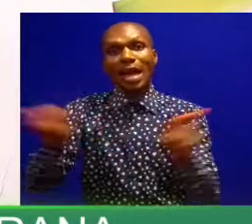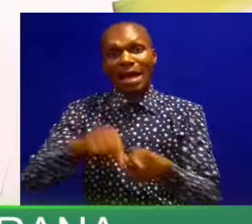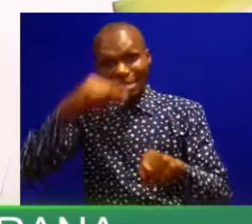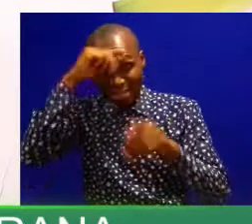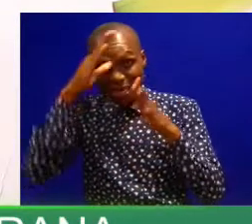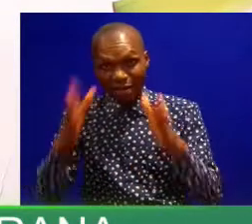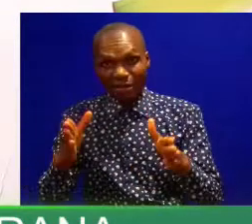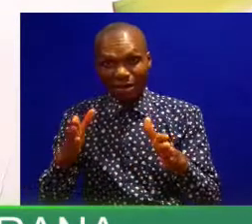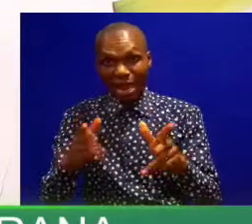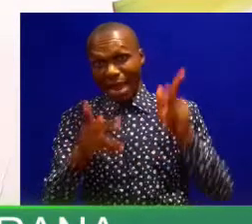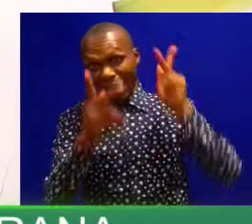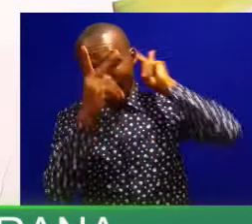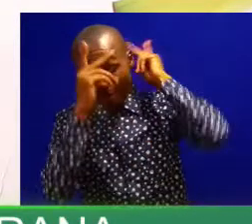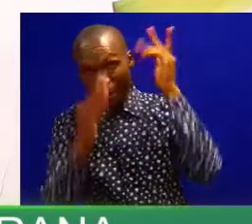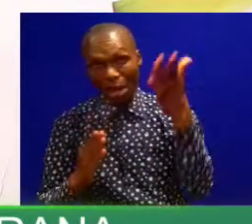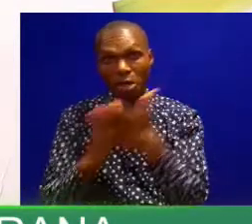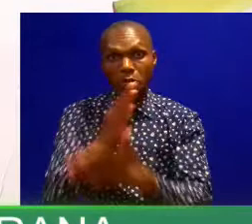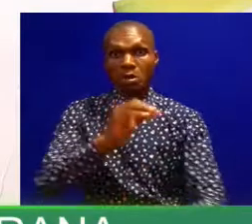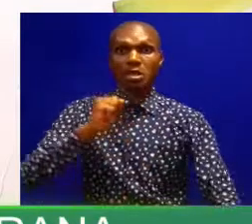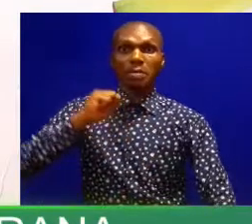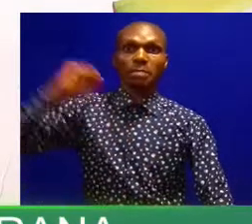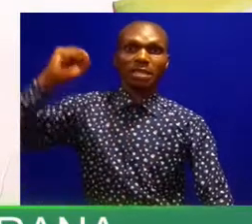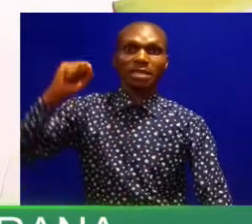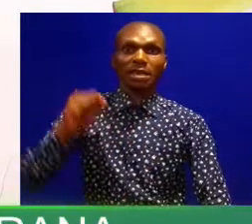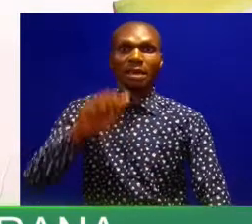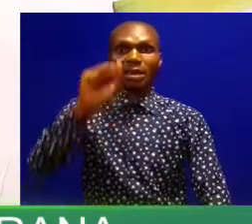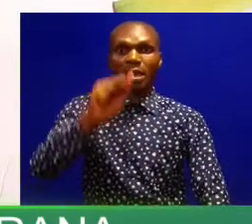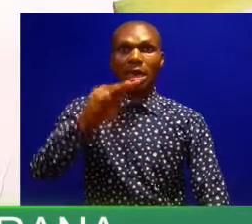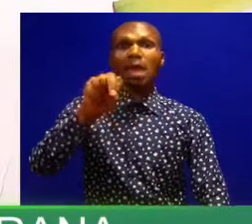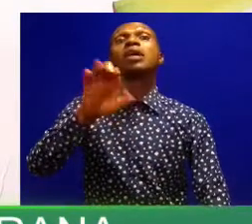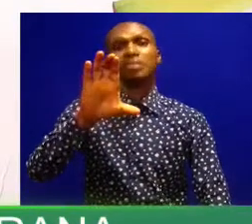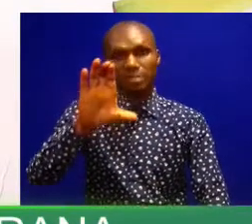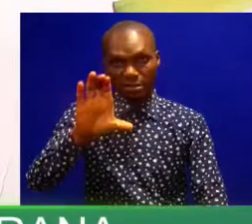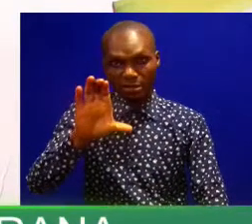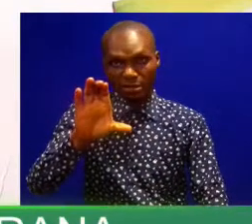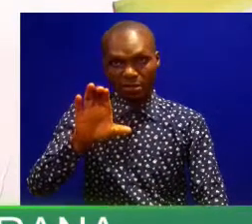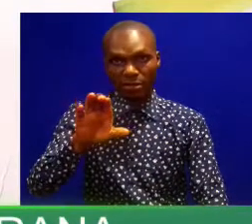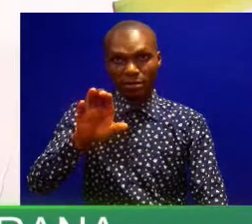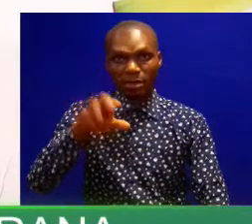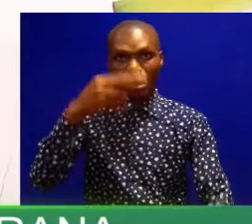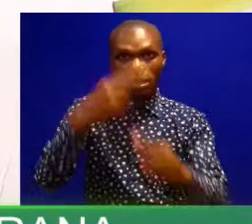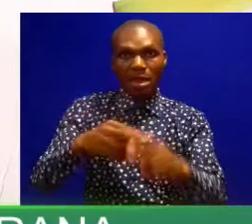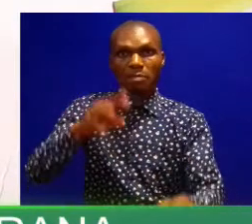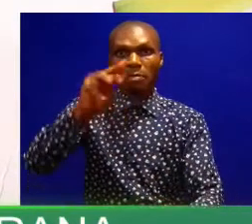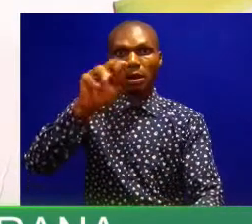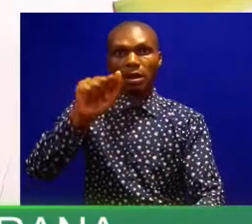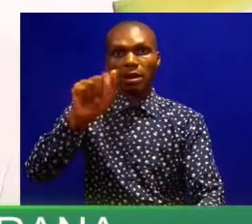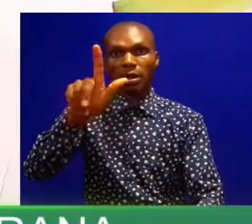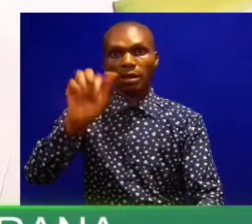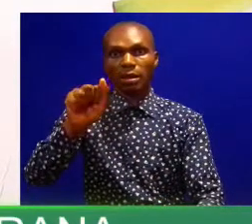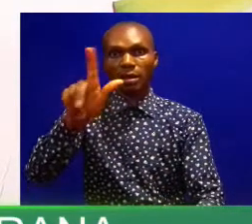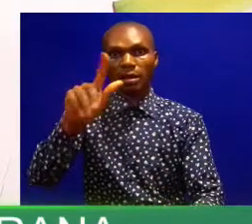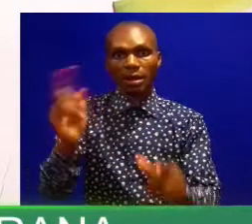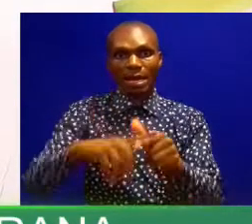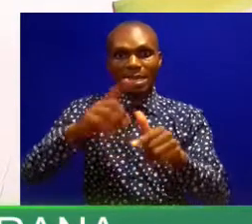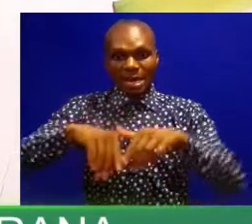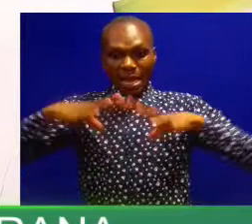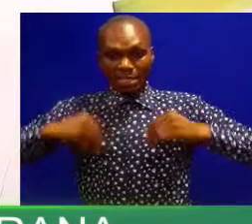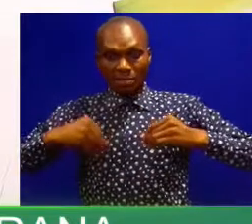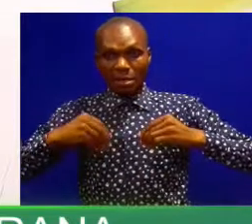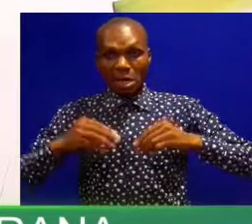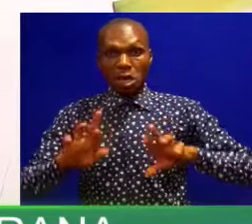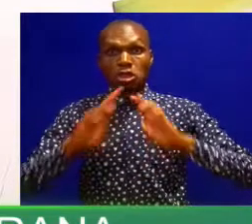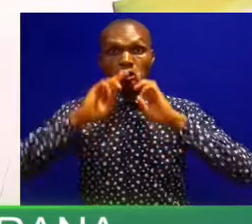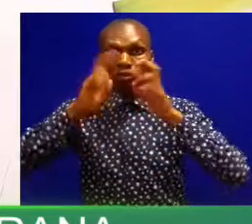ase kaunti ya Kakamega wetrasi kia makia amani national congress kleofas malala habaka weso kia na wancherana ama